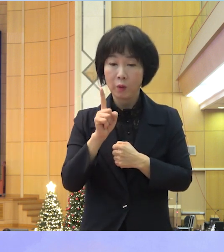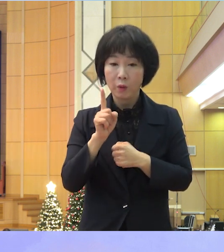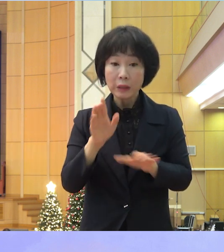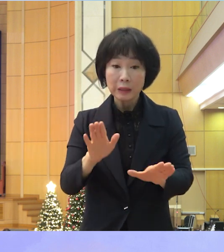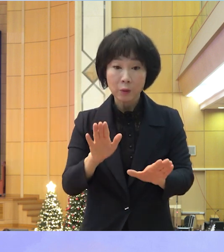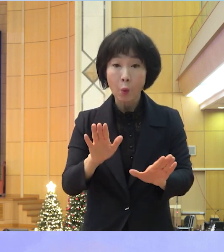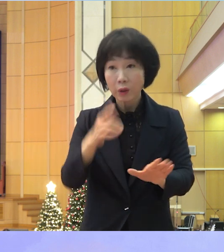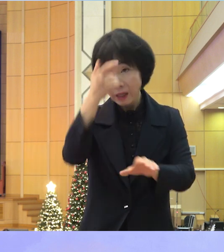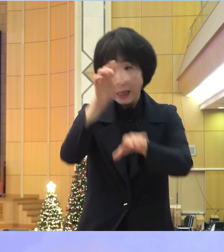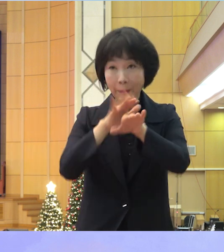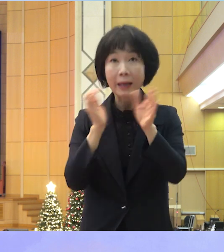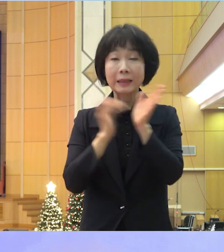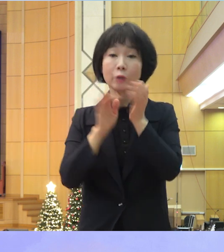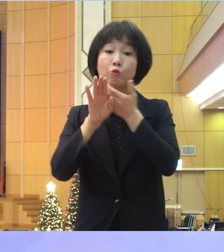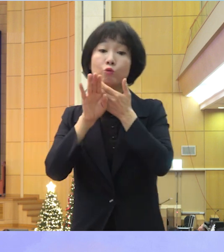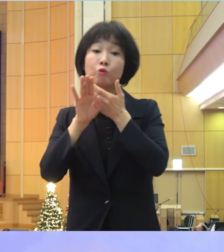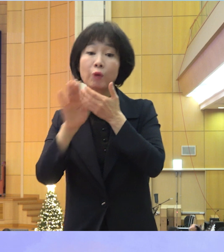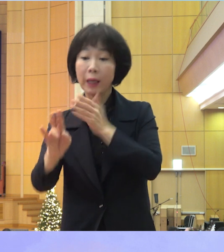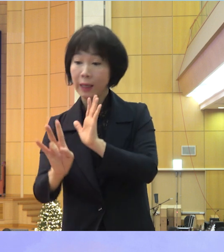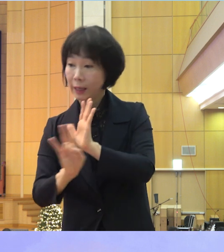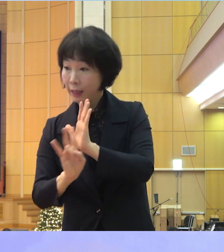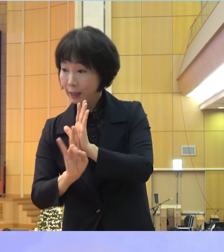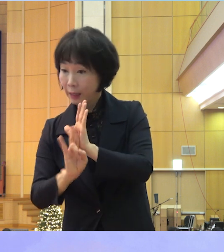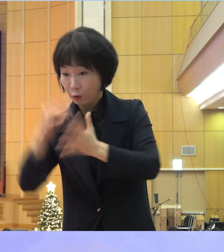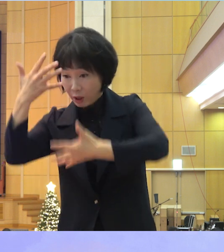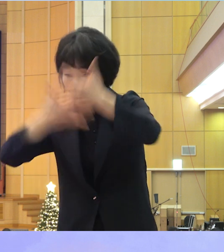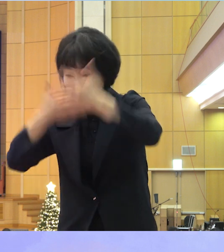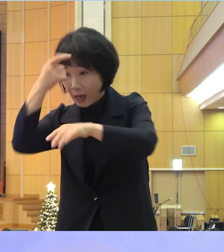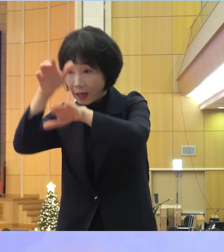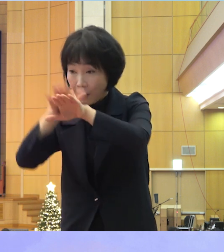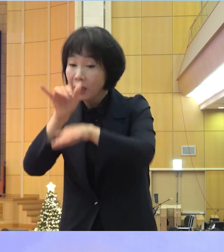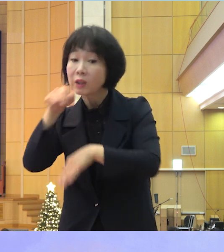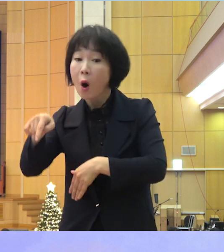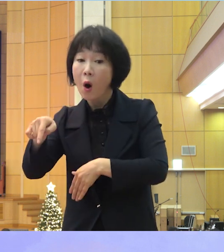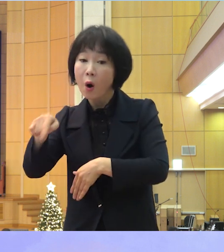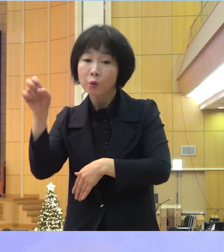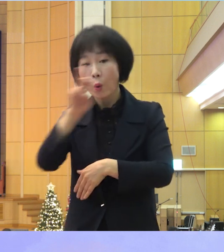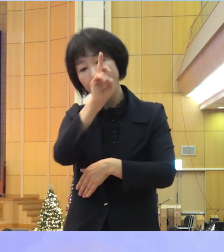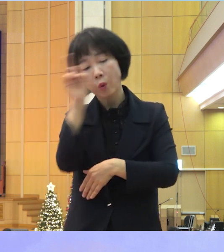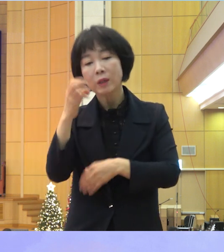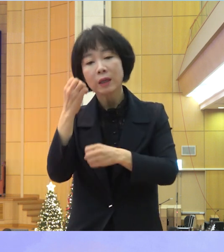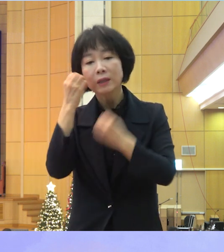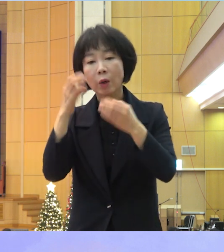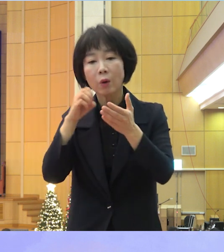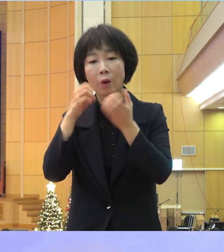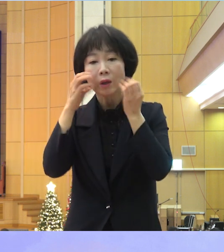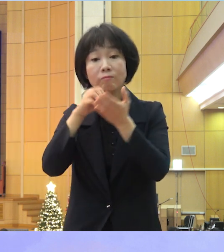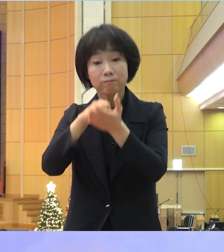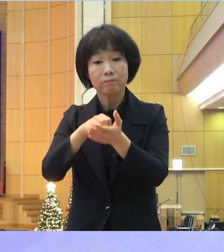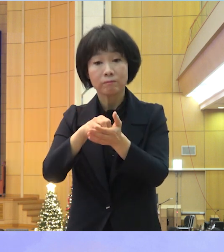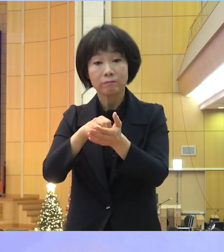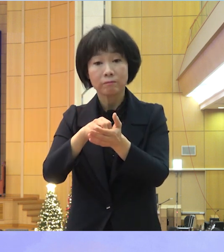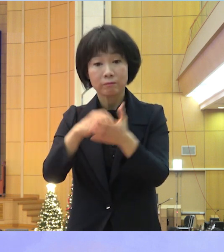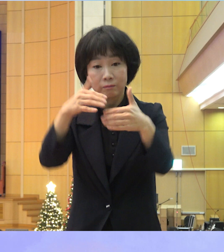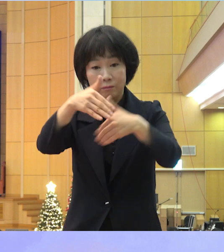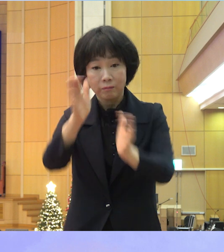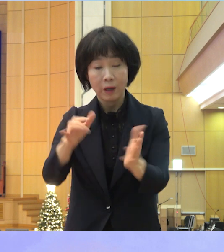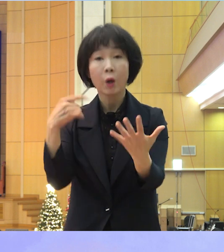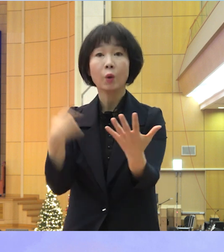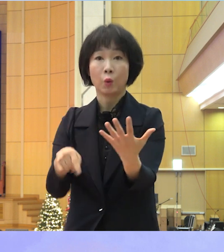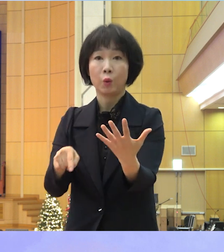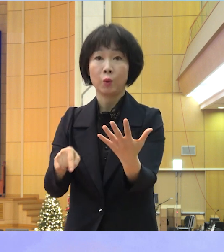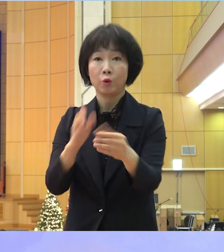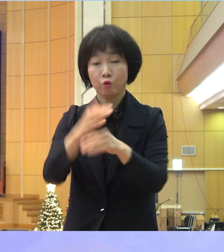3부 예배 후 계시록 영상 예배와 초급 교육, 중급